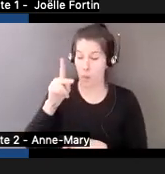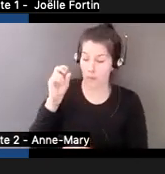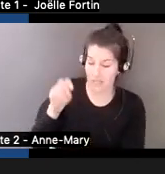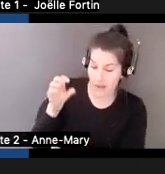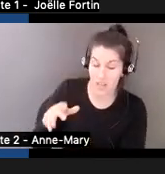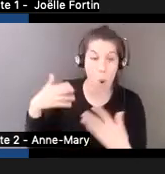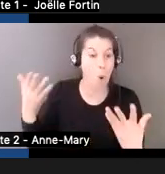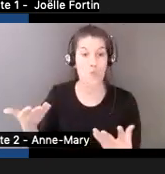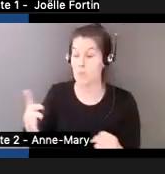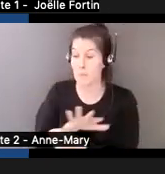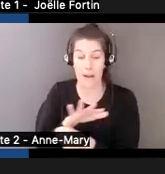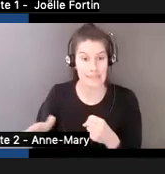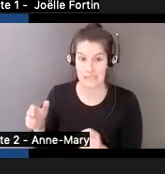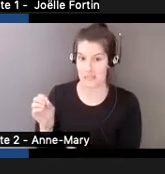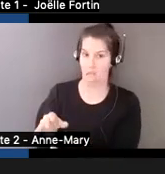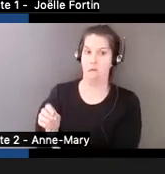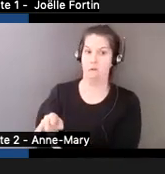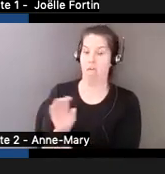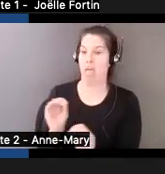sous-stimulation.